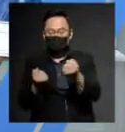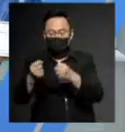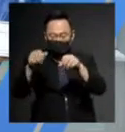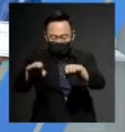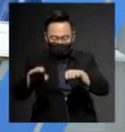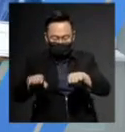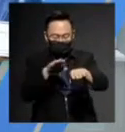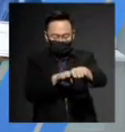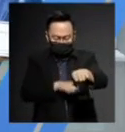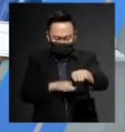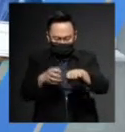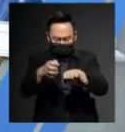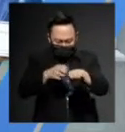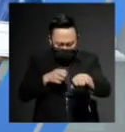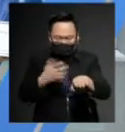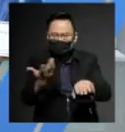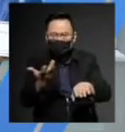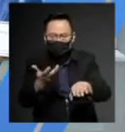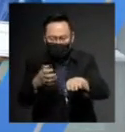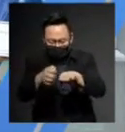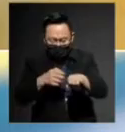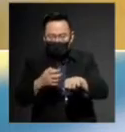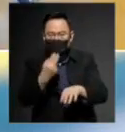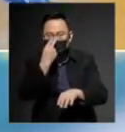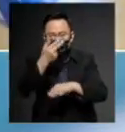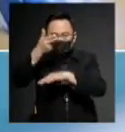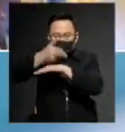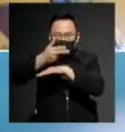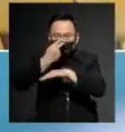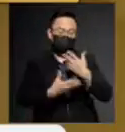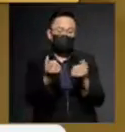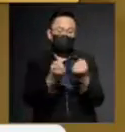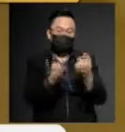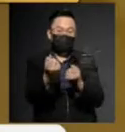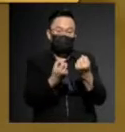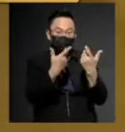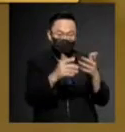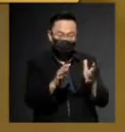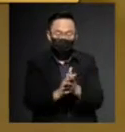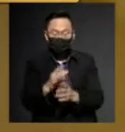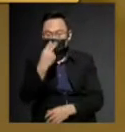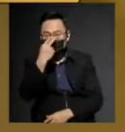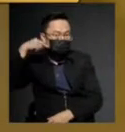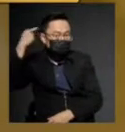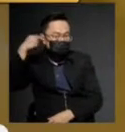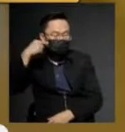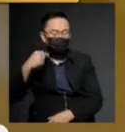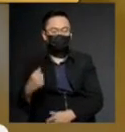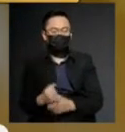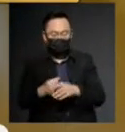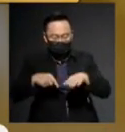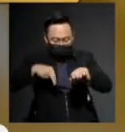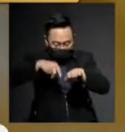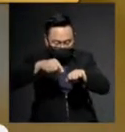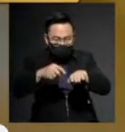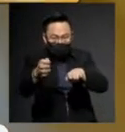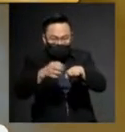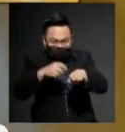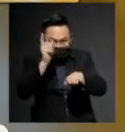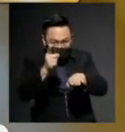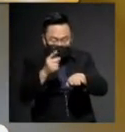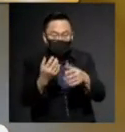ถเป็นรอยไปขอร้านหมูกระทะดูกล้องวงจรปิดเจอคุณป้าค่ะเราก็อยากทราบเหมือนกันนะคะว่าคุณป้าทำจริง